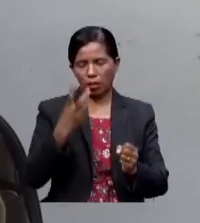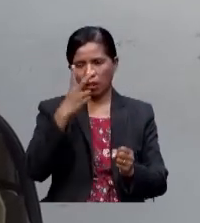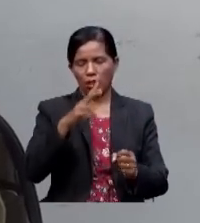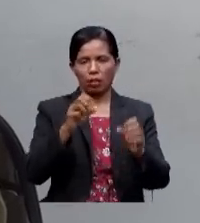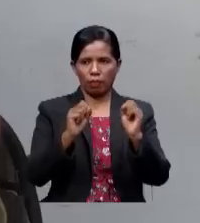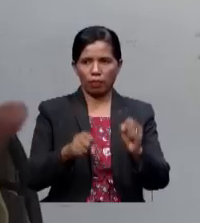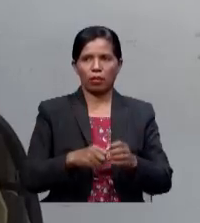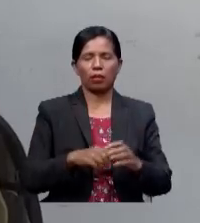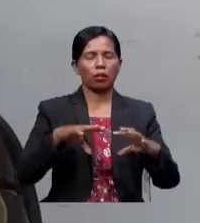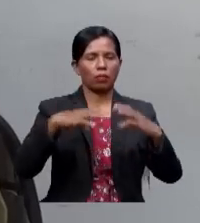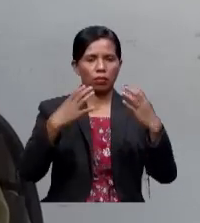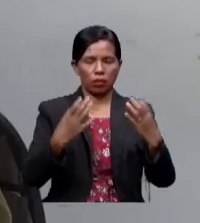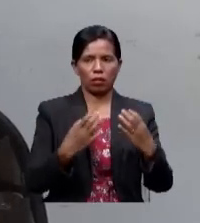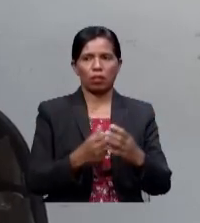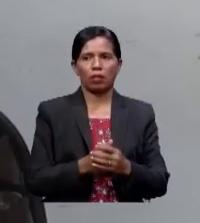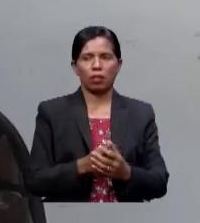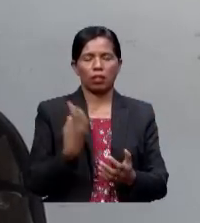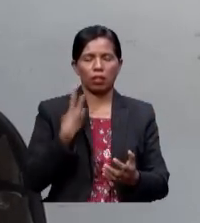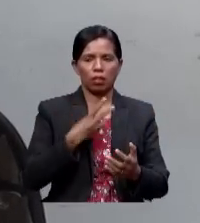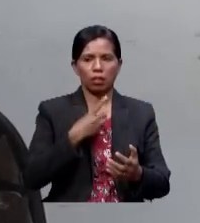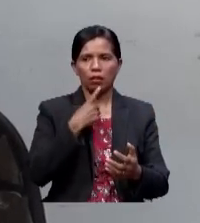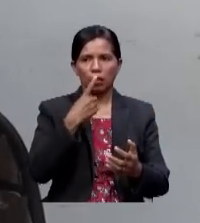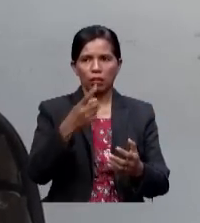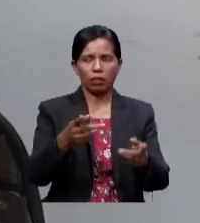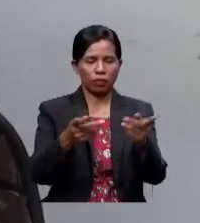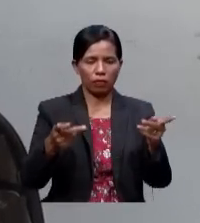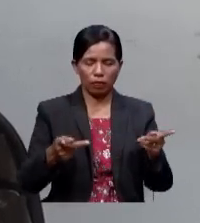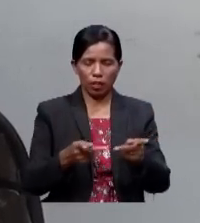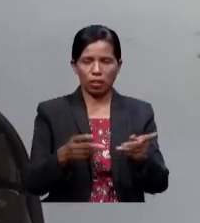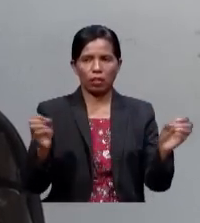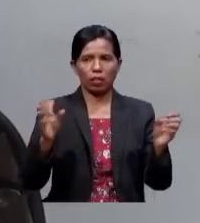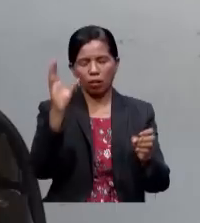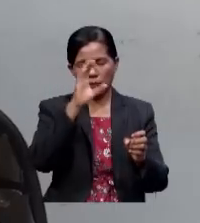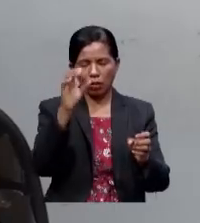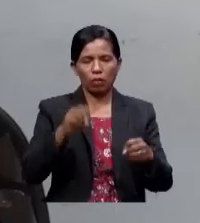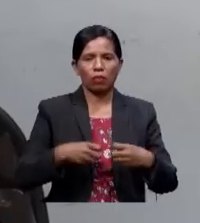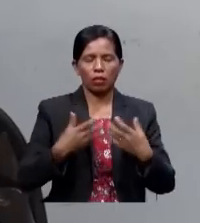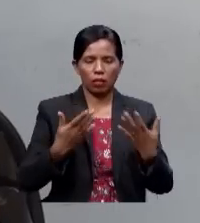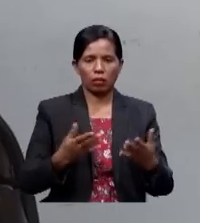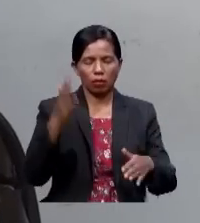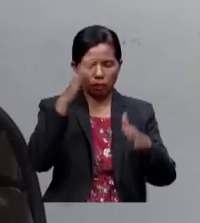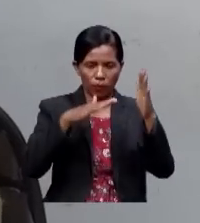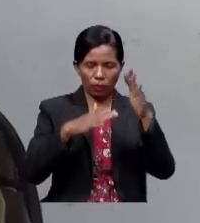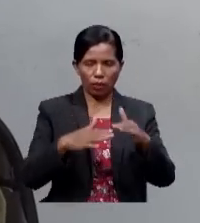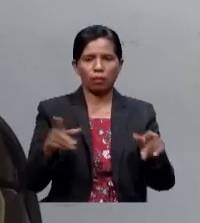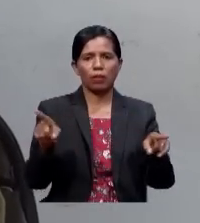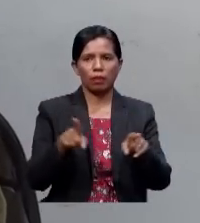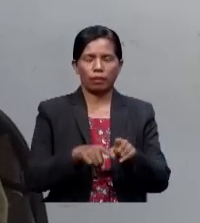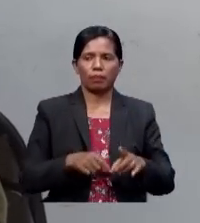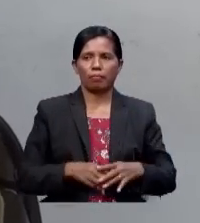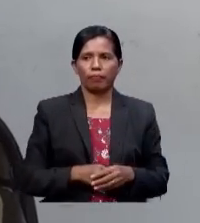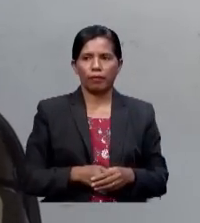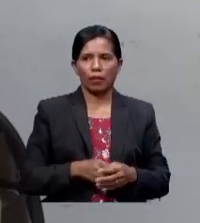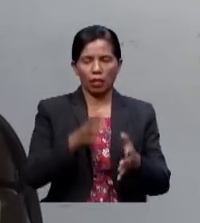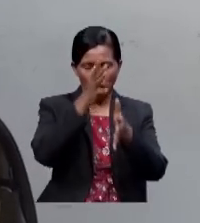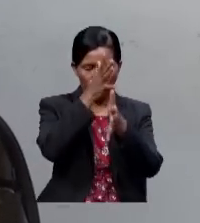hari kondisian hirak nabi mau kita mentioned sinti nafatin lah ini. Bukan mesin sa. Ais problem aida mas maka abu